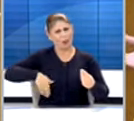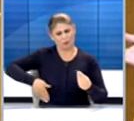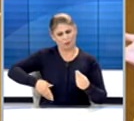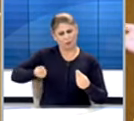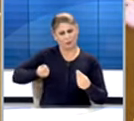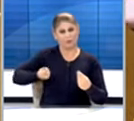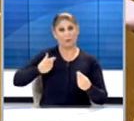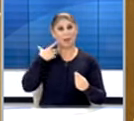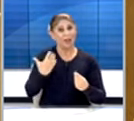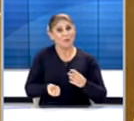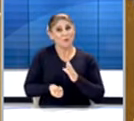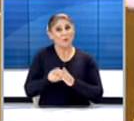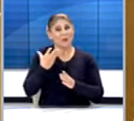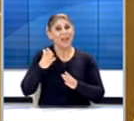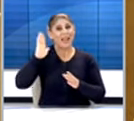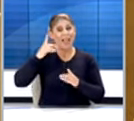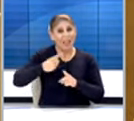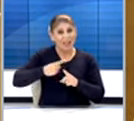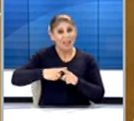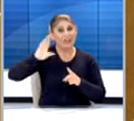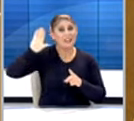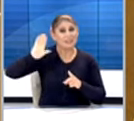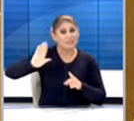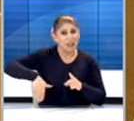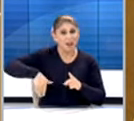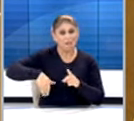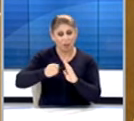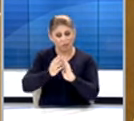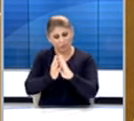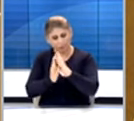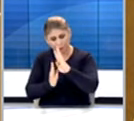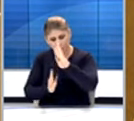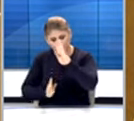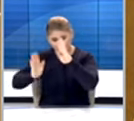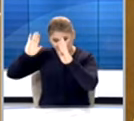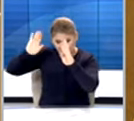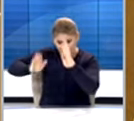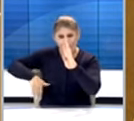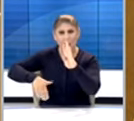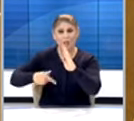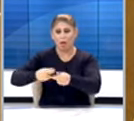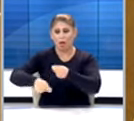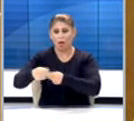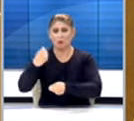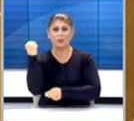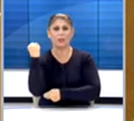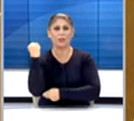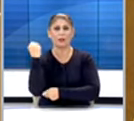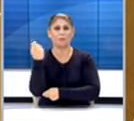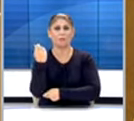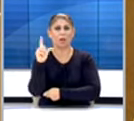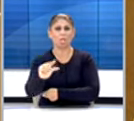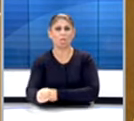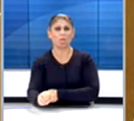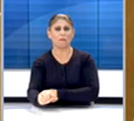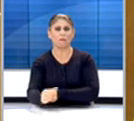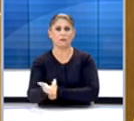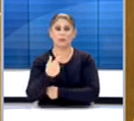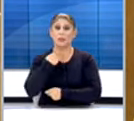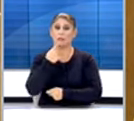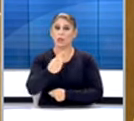νέα, η χώρα μας είναι τελευταία σε αγοραστική δύναμη. Λέει ο κύριος